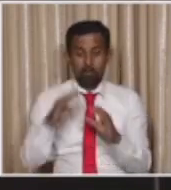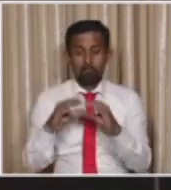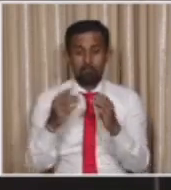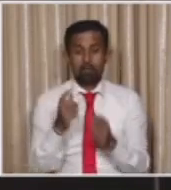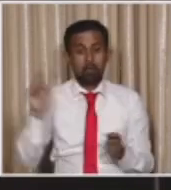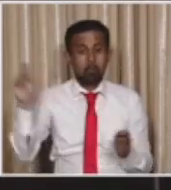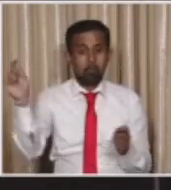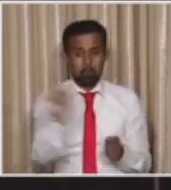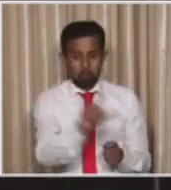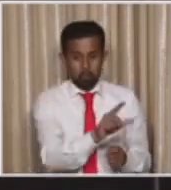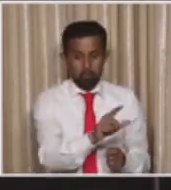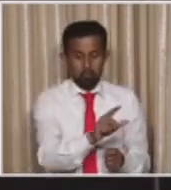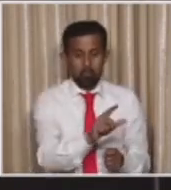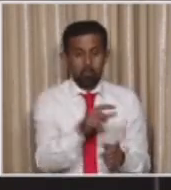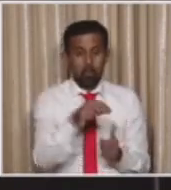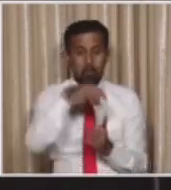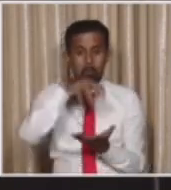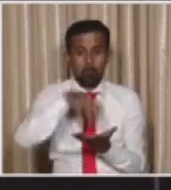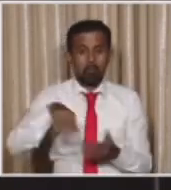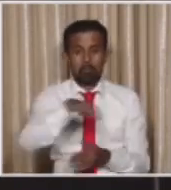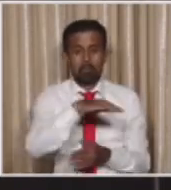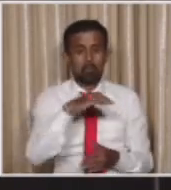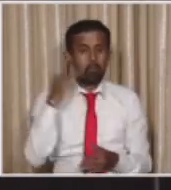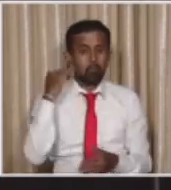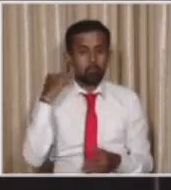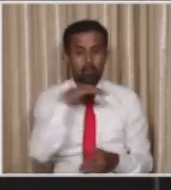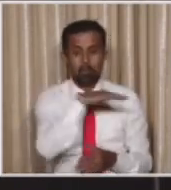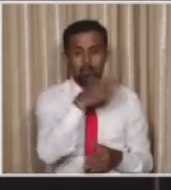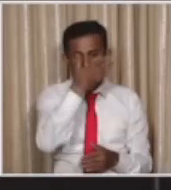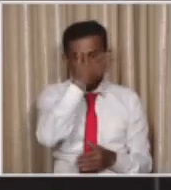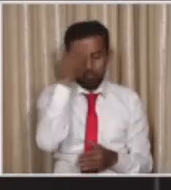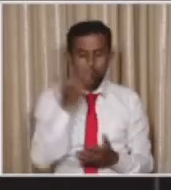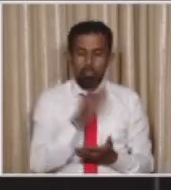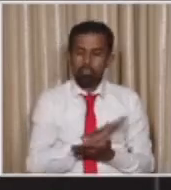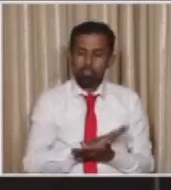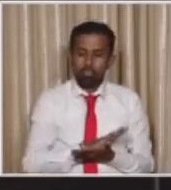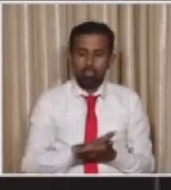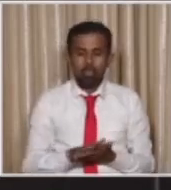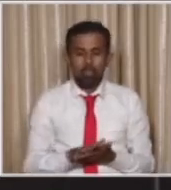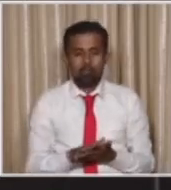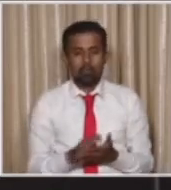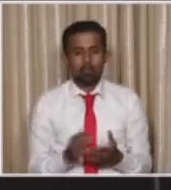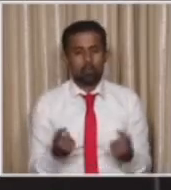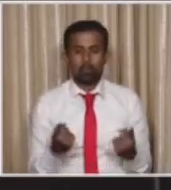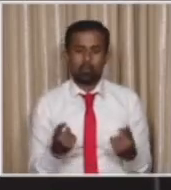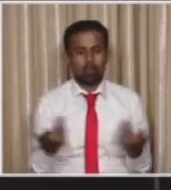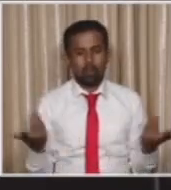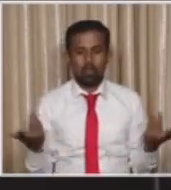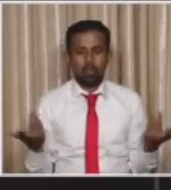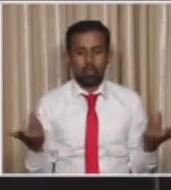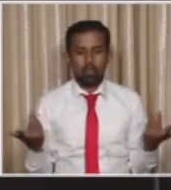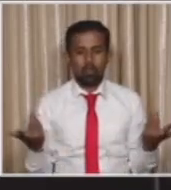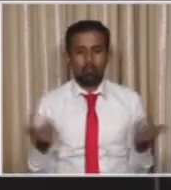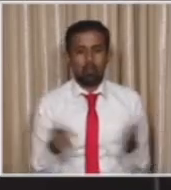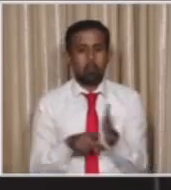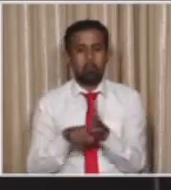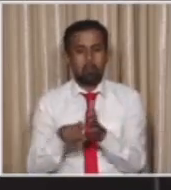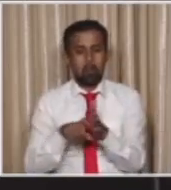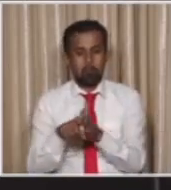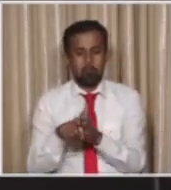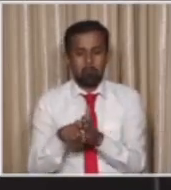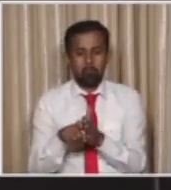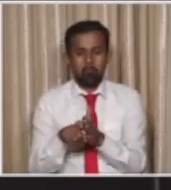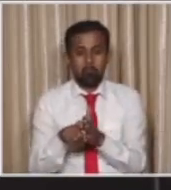මුදල් ලැබෙන්නේ. ඇත්ත මේ පළාතේ ඉන්න සාමාන්‍ය දෙමළ ජනතාව ඉතාම අහිංසකයි. ඔවුන්ට මේක අවශ්‍ය නැහැ. මේ වගේ නටබුන් වල